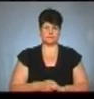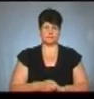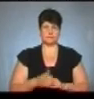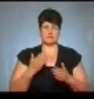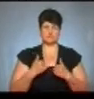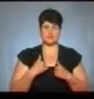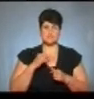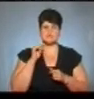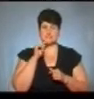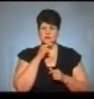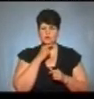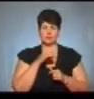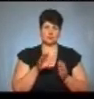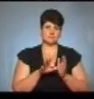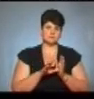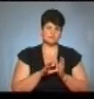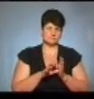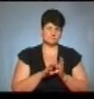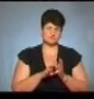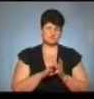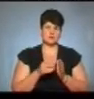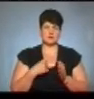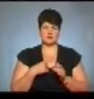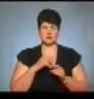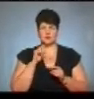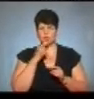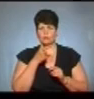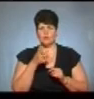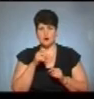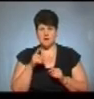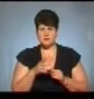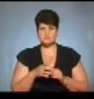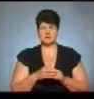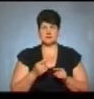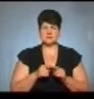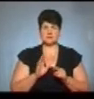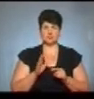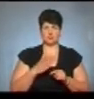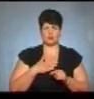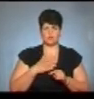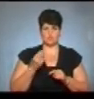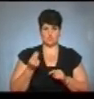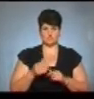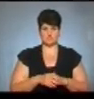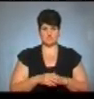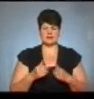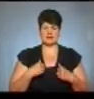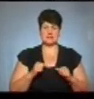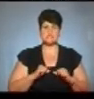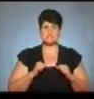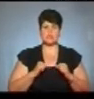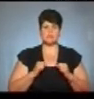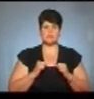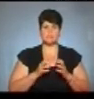Якщо я зекономлю світло, якщо я економлю газ, це будуть мої гроші. Я стараюся